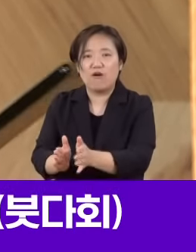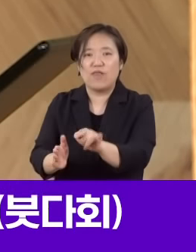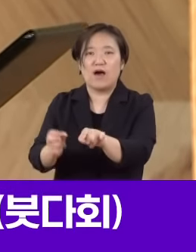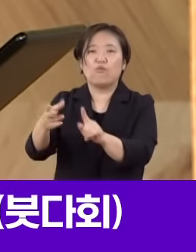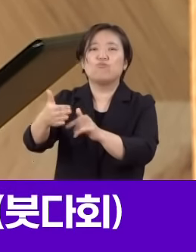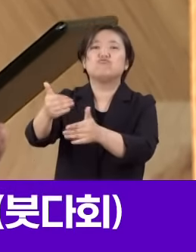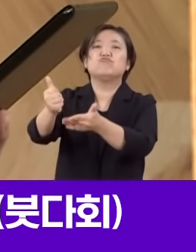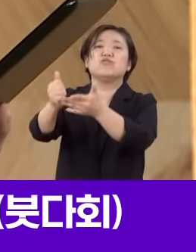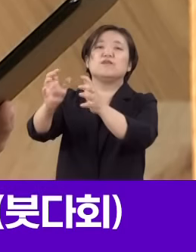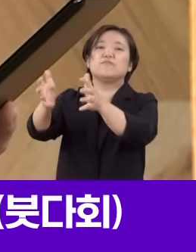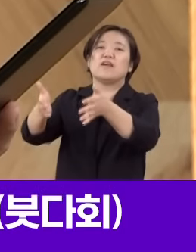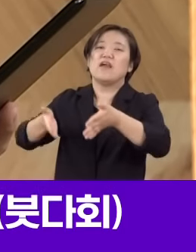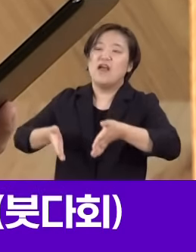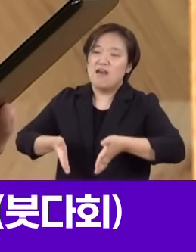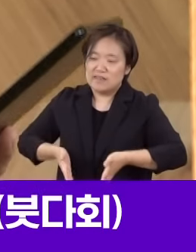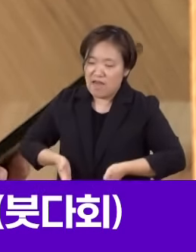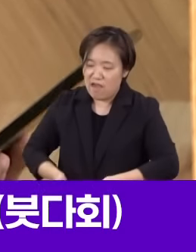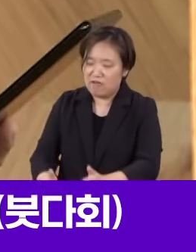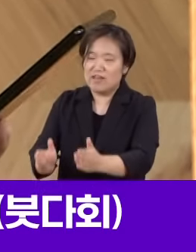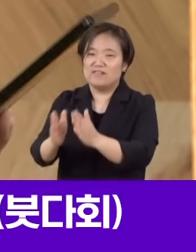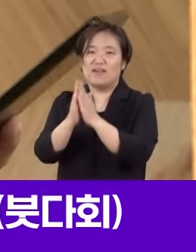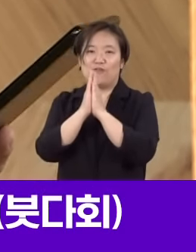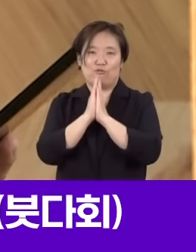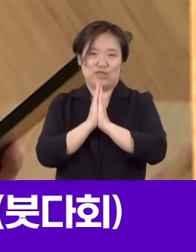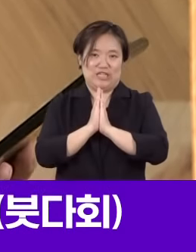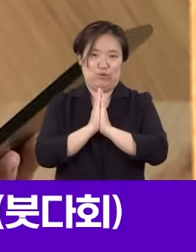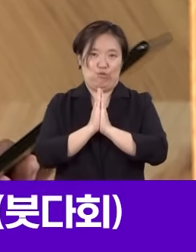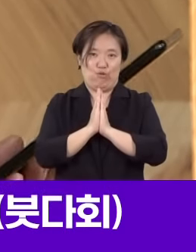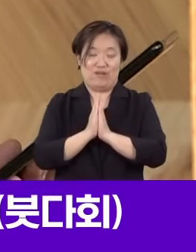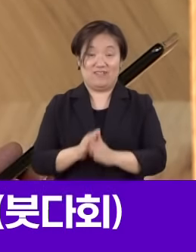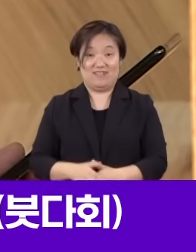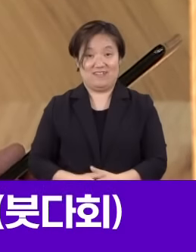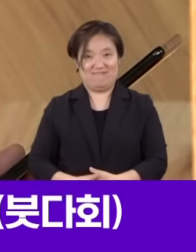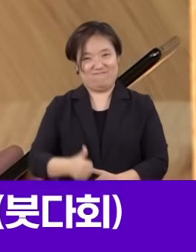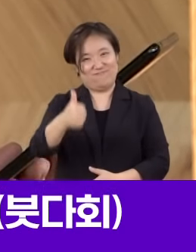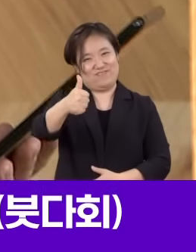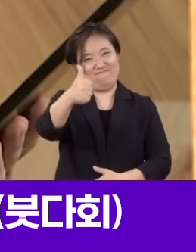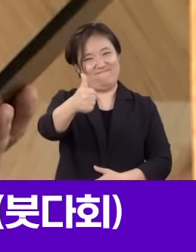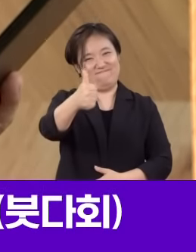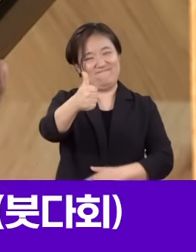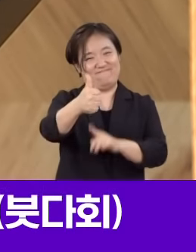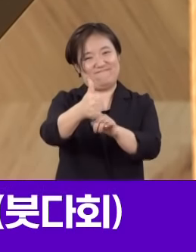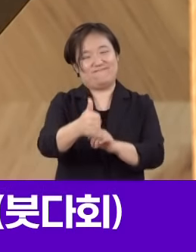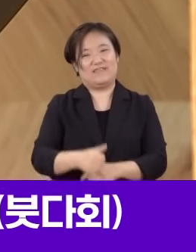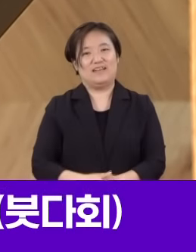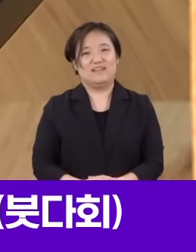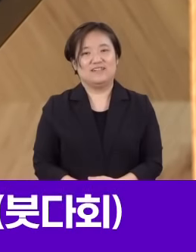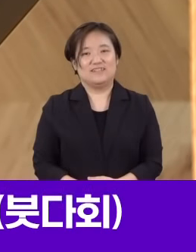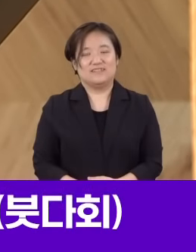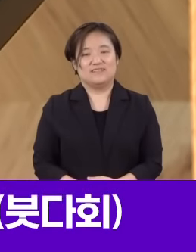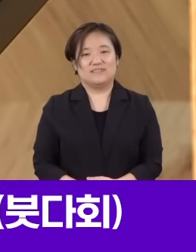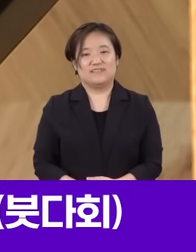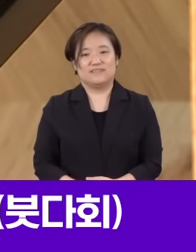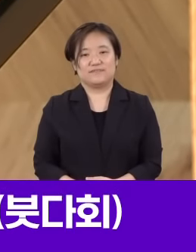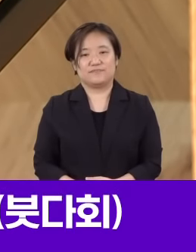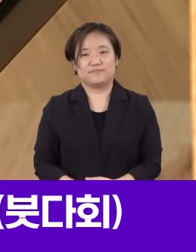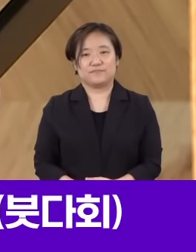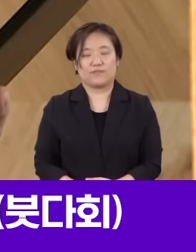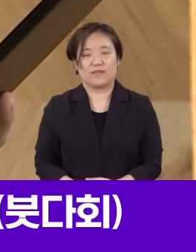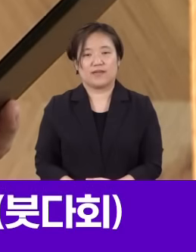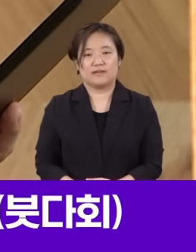극락왕생하소서라고 기도해 드렸습니다 최고입니다 이게 정답입니다 그때